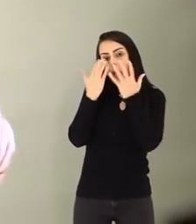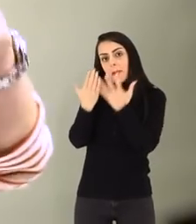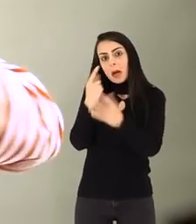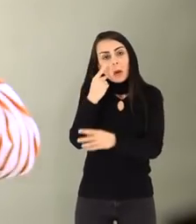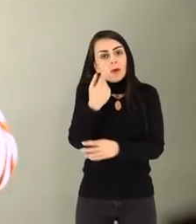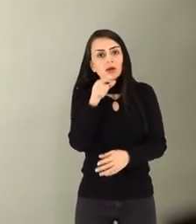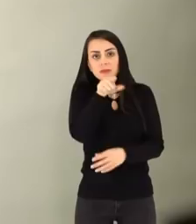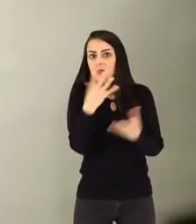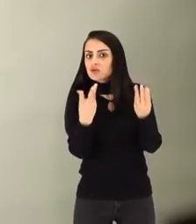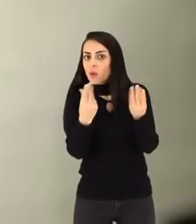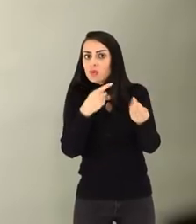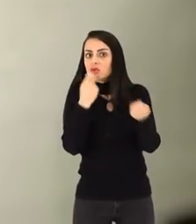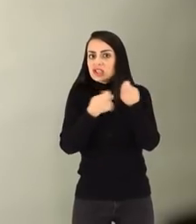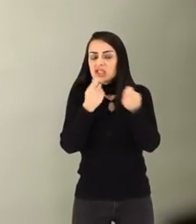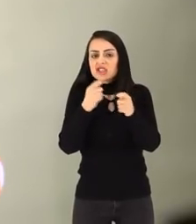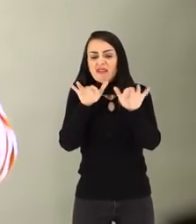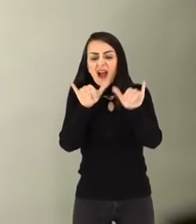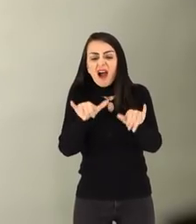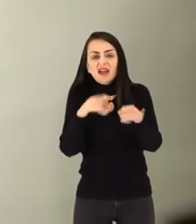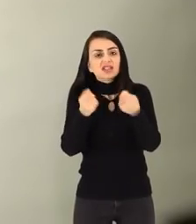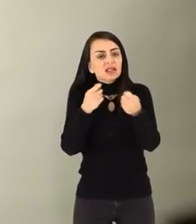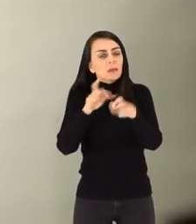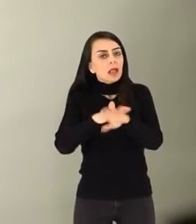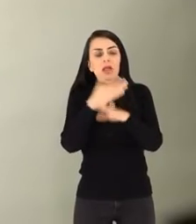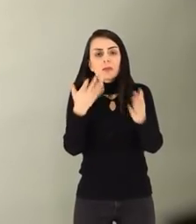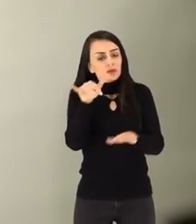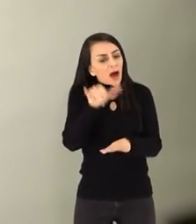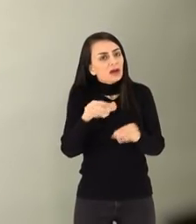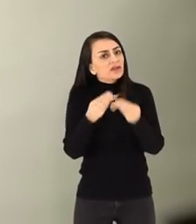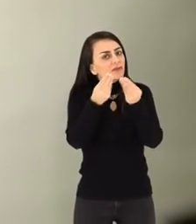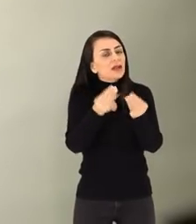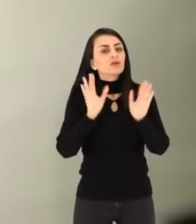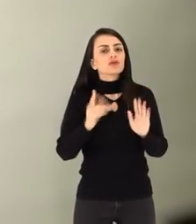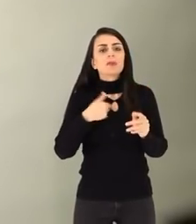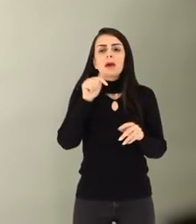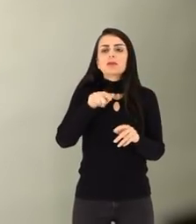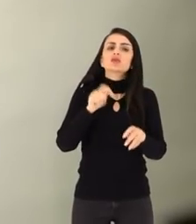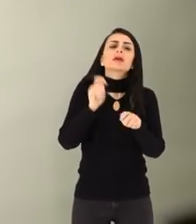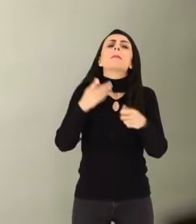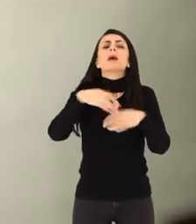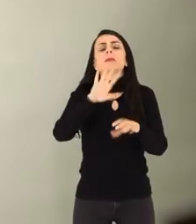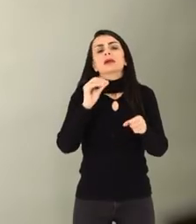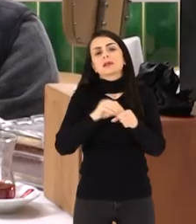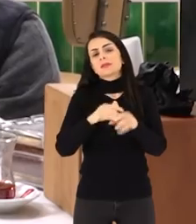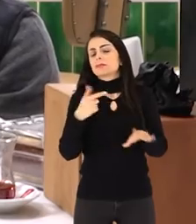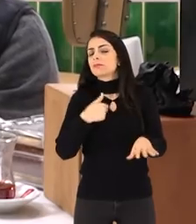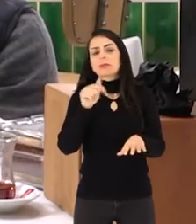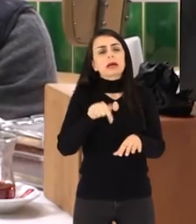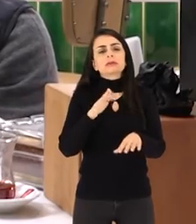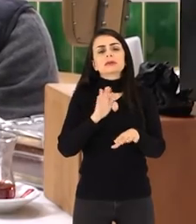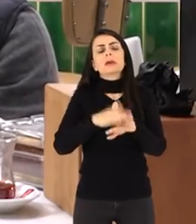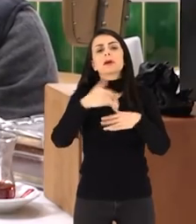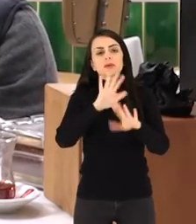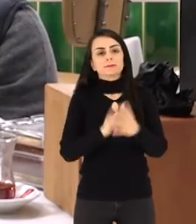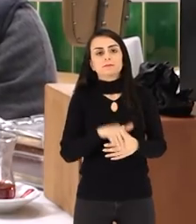şeye yetişebiliyor ve hepsini aynı anda ve hakkıyla yapabiliyorsunuz ki. Ya işte ben onu beceremediğim için yani yapamıyorum gerçekten. Becereme